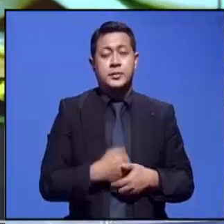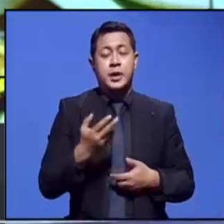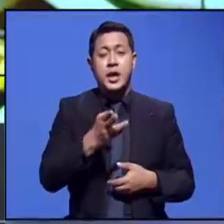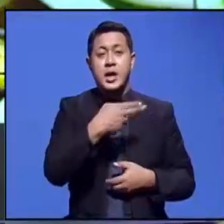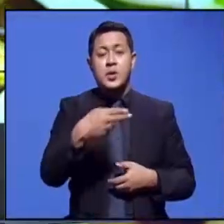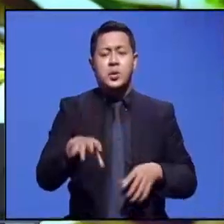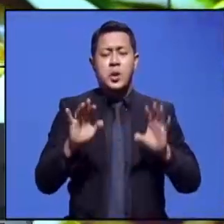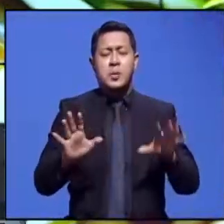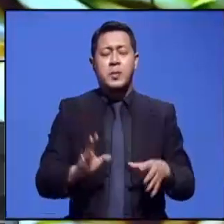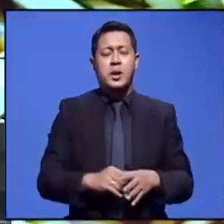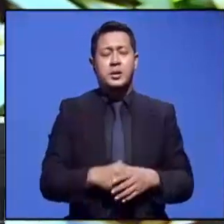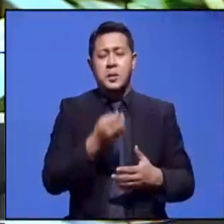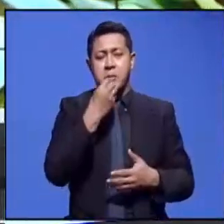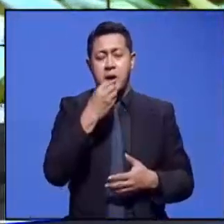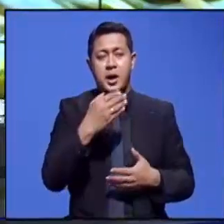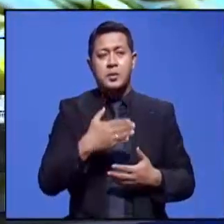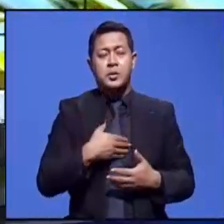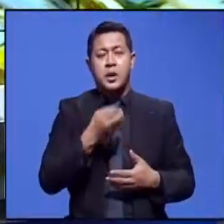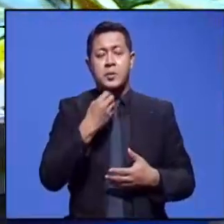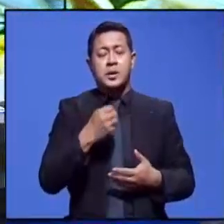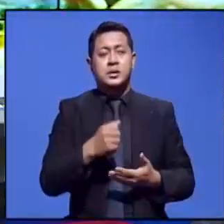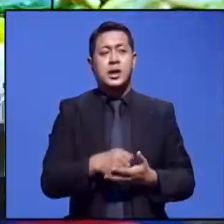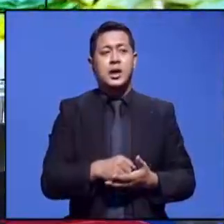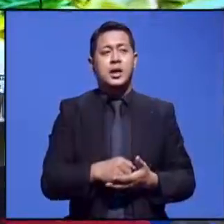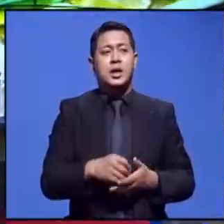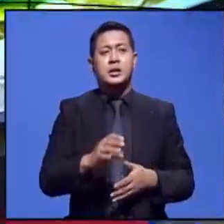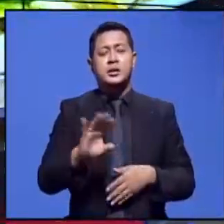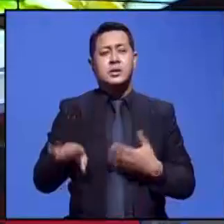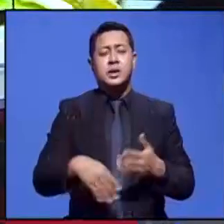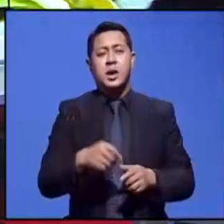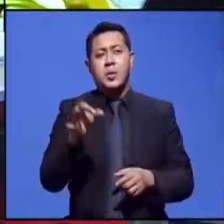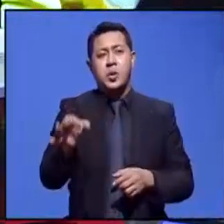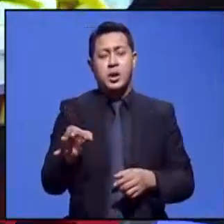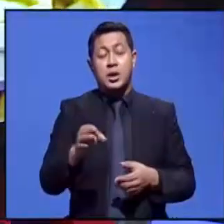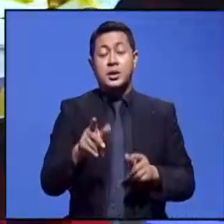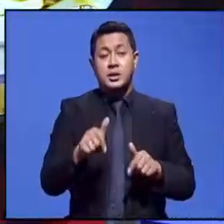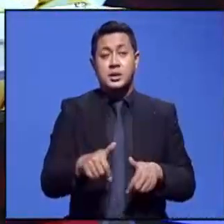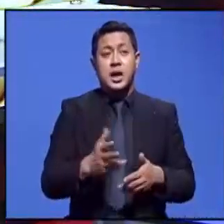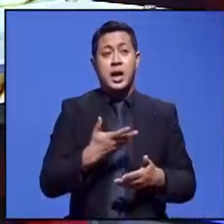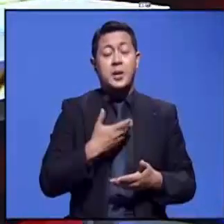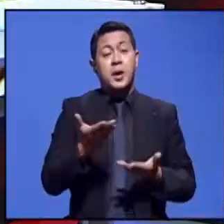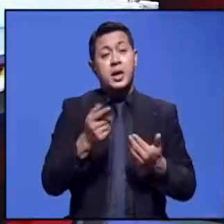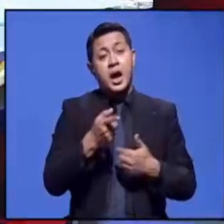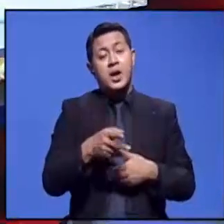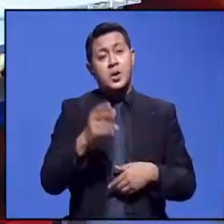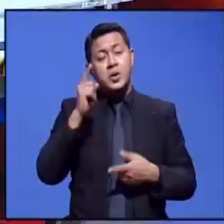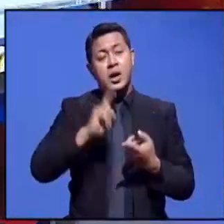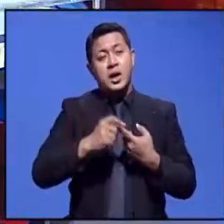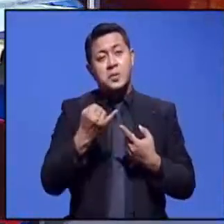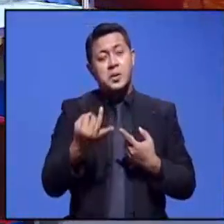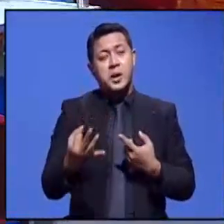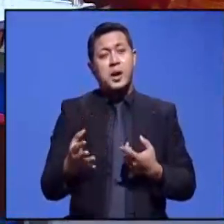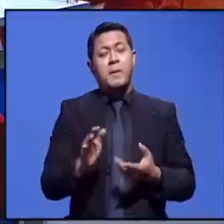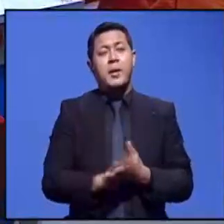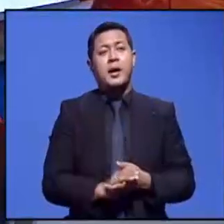Indonesia yang kaya akan hasanah kuliner punya andalan masakan legendaris dari setiap kota. Nah, kali ini kami akan ajak Anda mengenal beberapa di